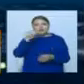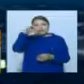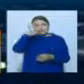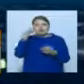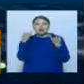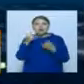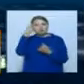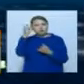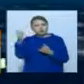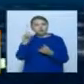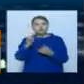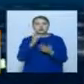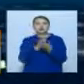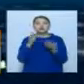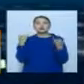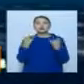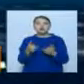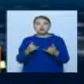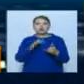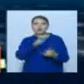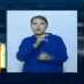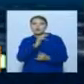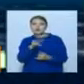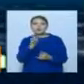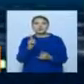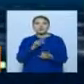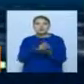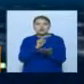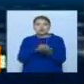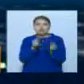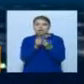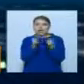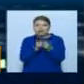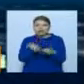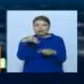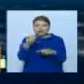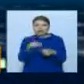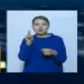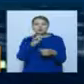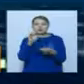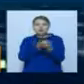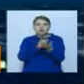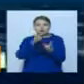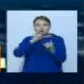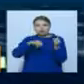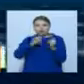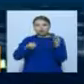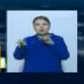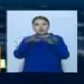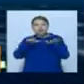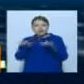области предупреждает индивидуальных предпринимателей, занимающихся арендой жилых помещений и риэлторские